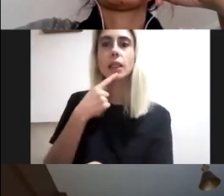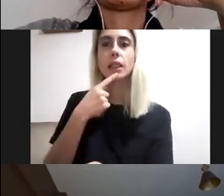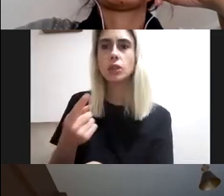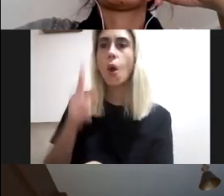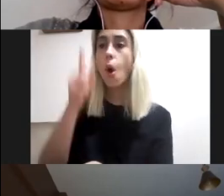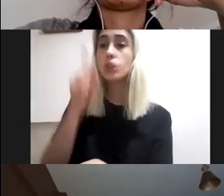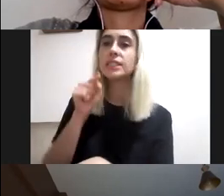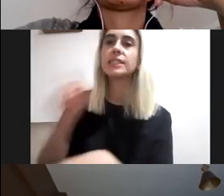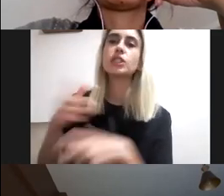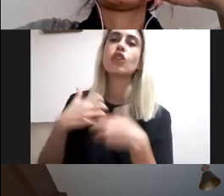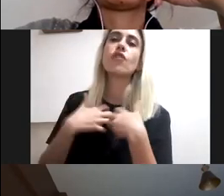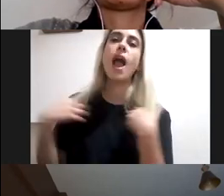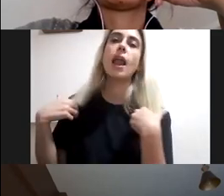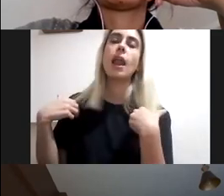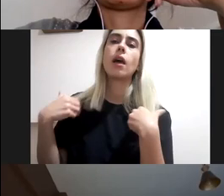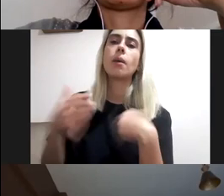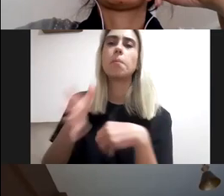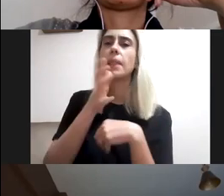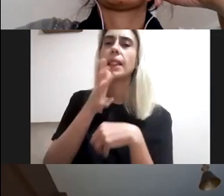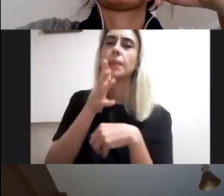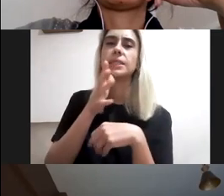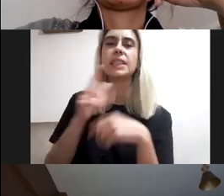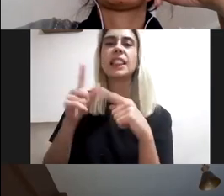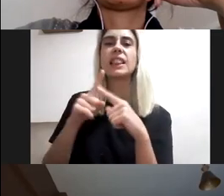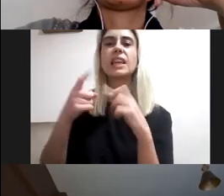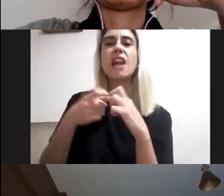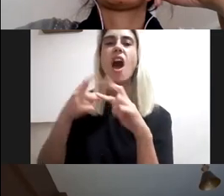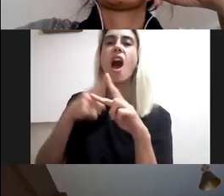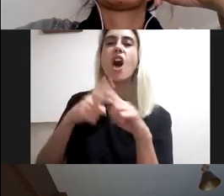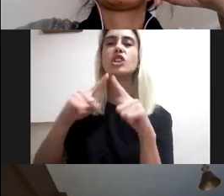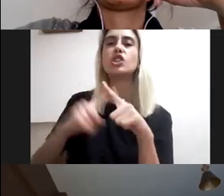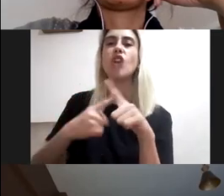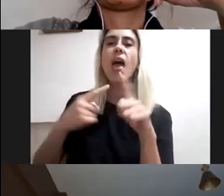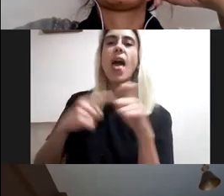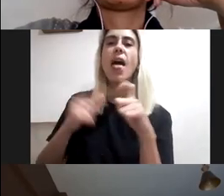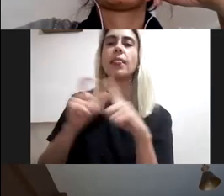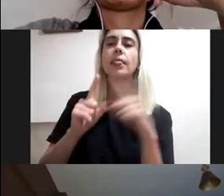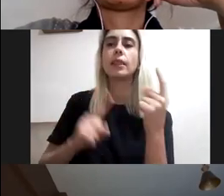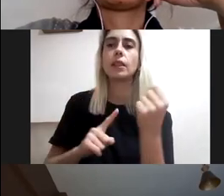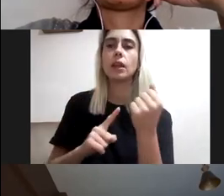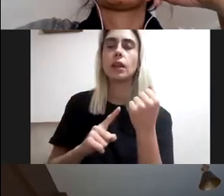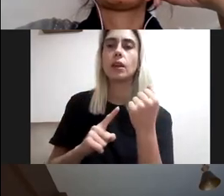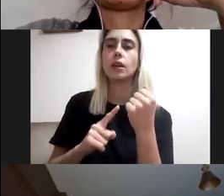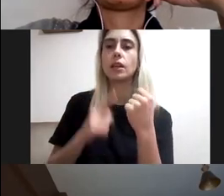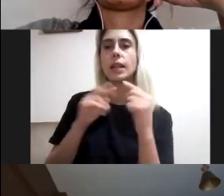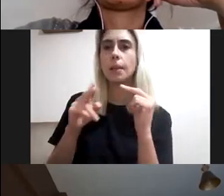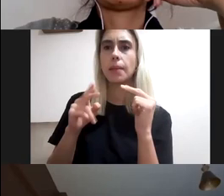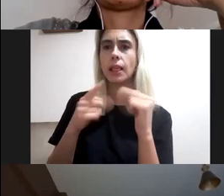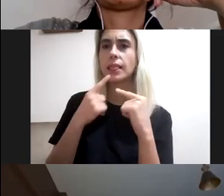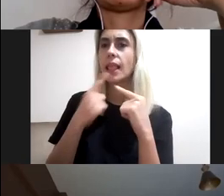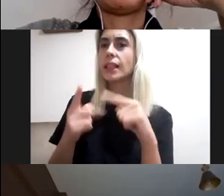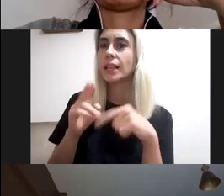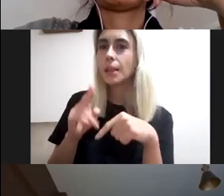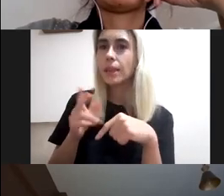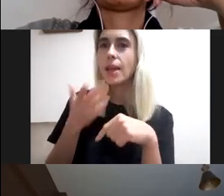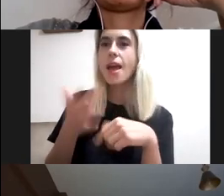sizin güvenliğiniz, bildiğimiz klasik trajedi moduna geçilmiş. Şimdi dediği gibi yani bu